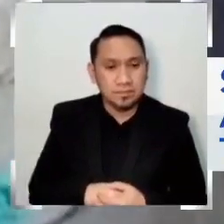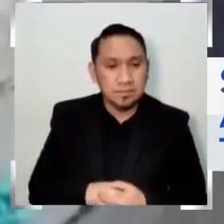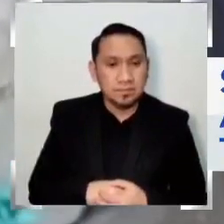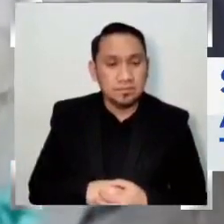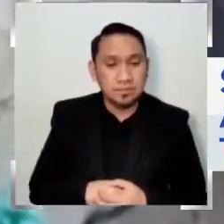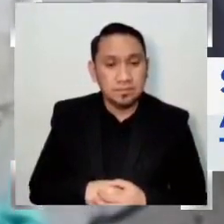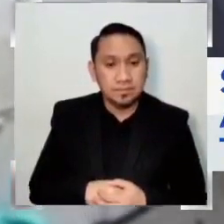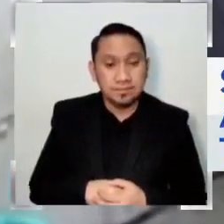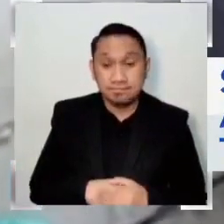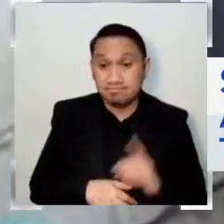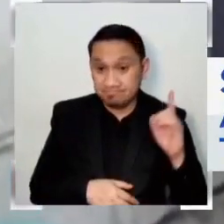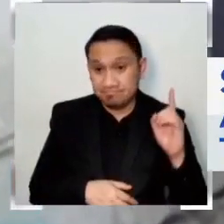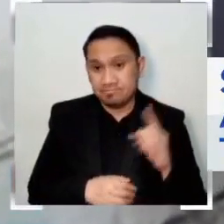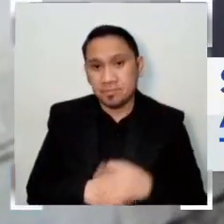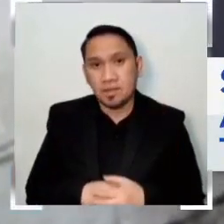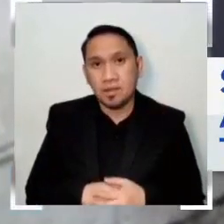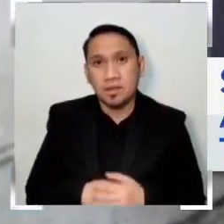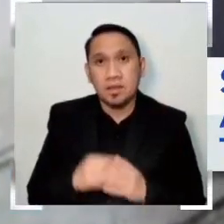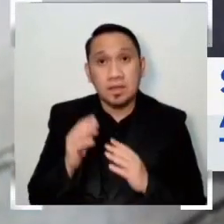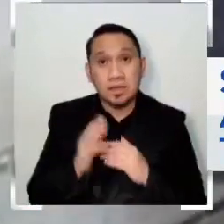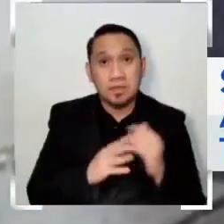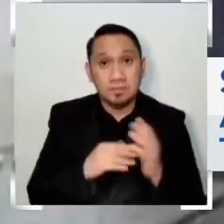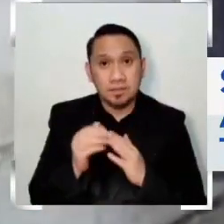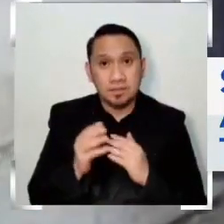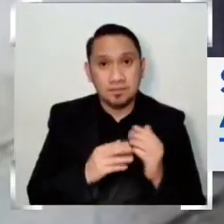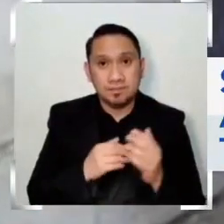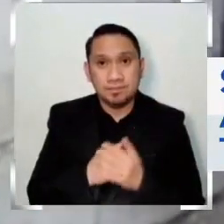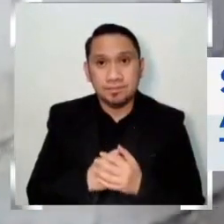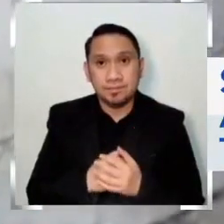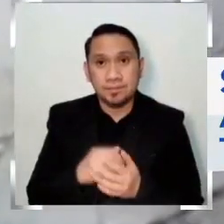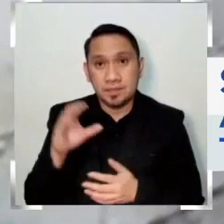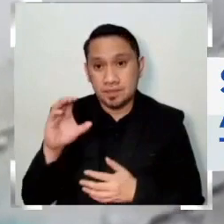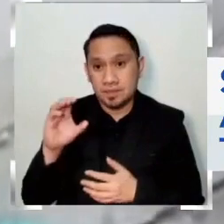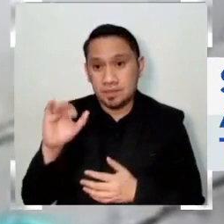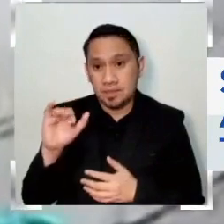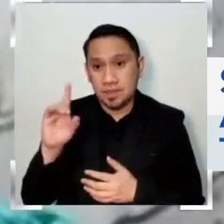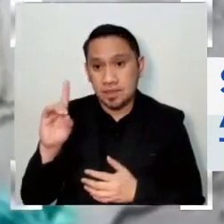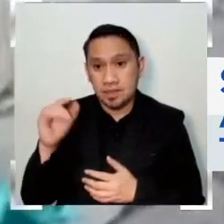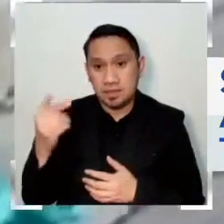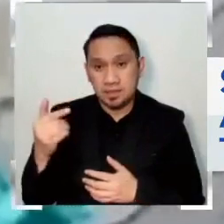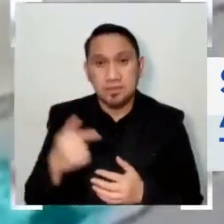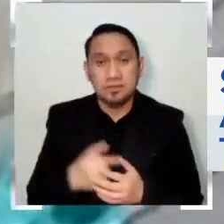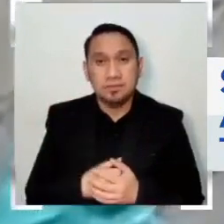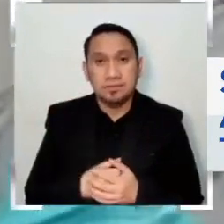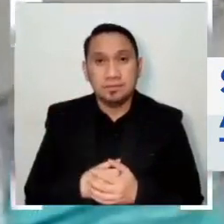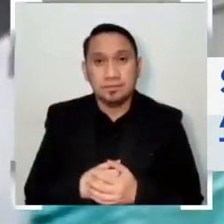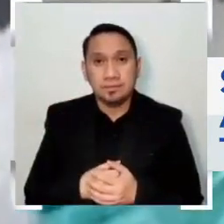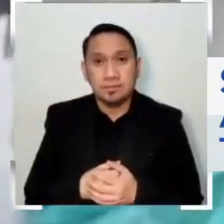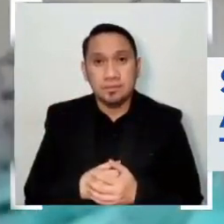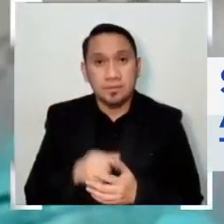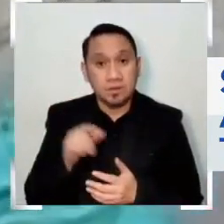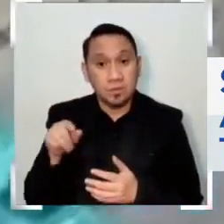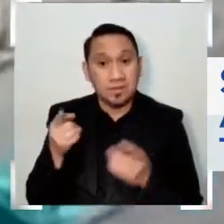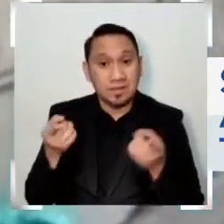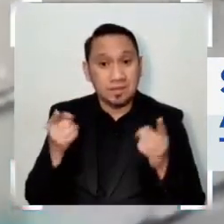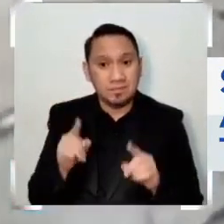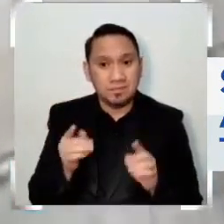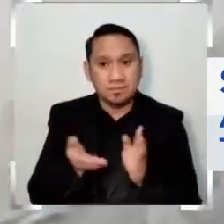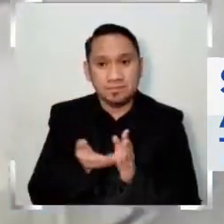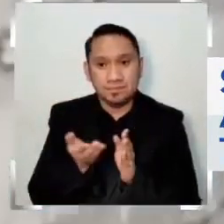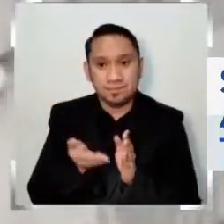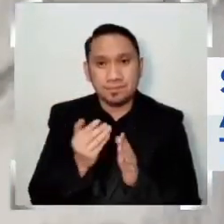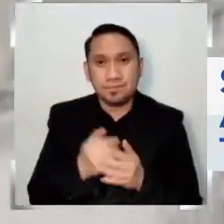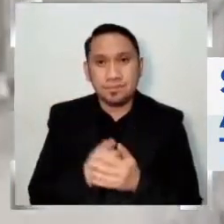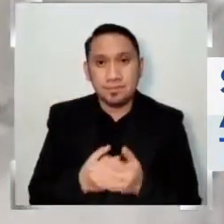Kalmado lang noong unang sitwasyon sa operasyon ng CIDG Detection and Special Operations Unit sa lungsod ng Pasig. Pero nang poposasa